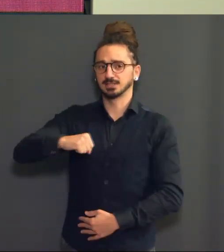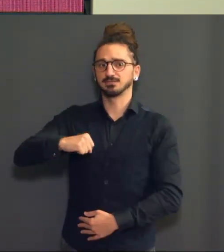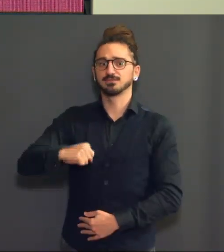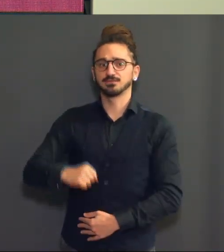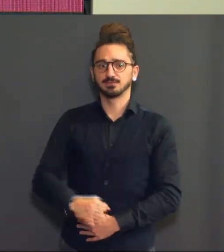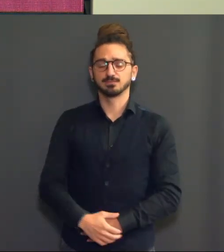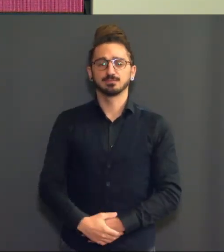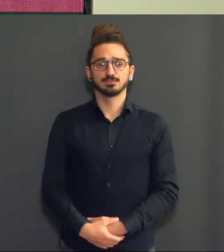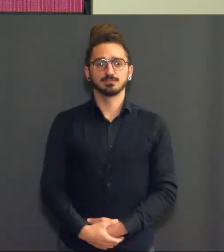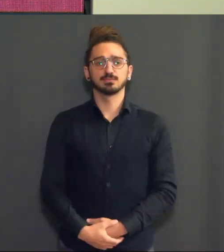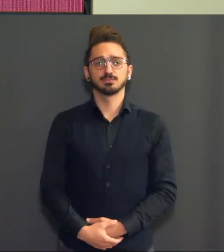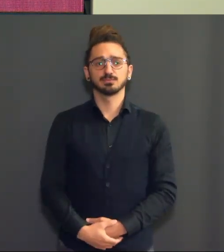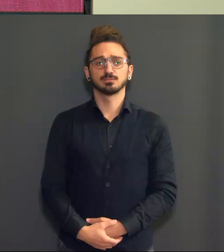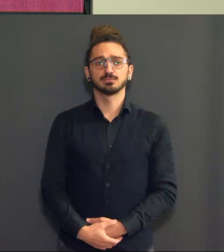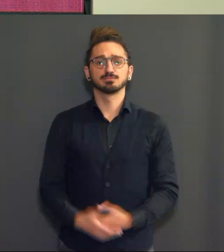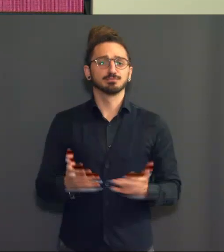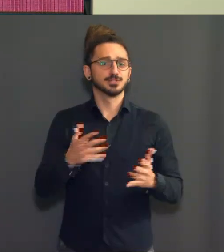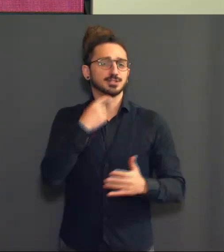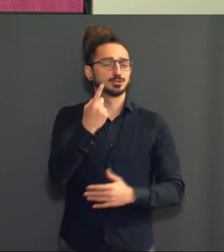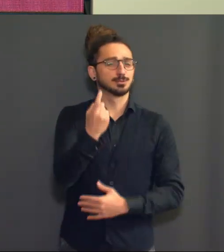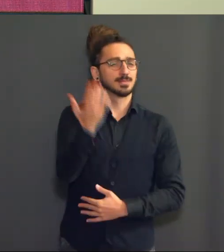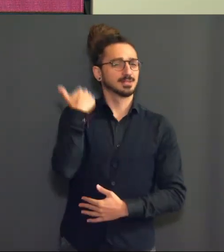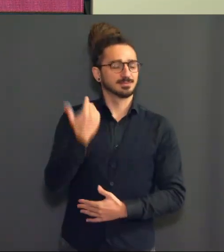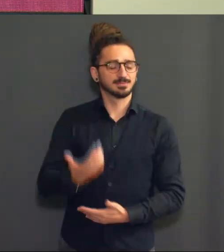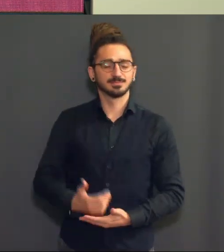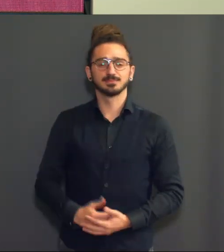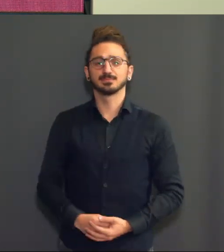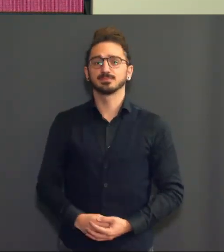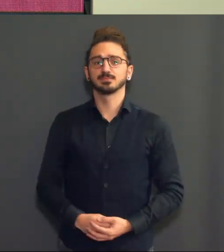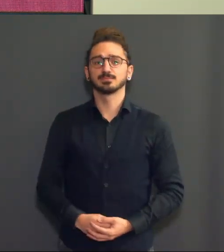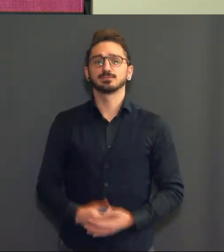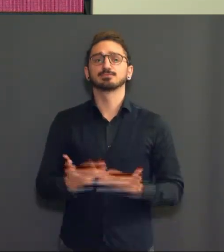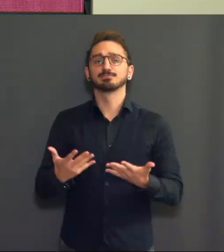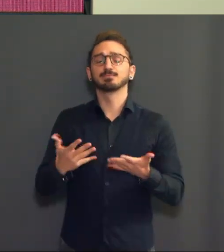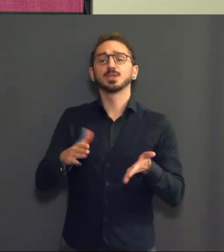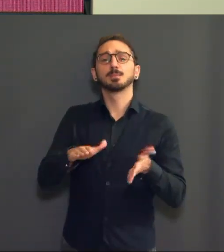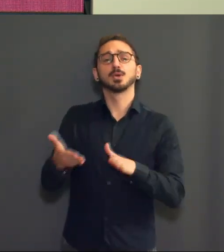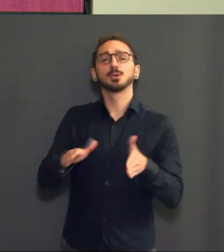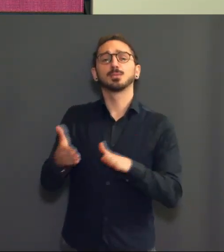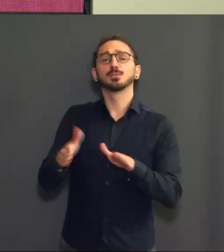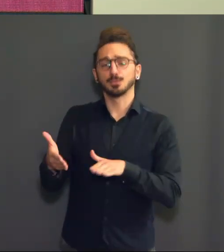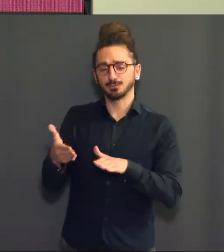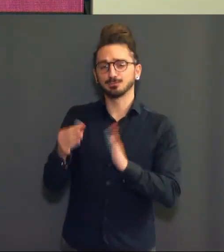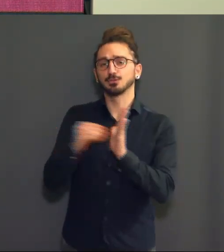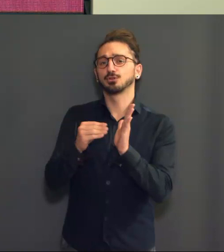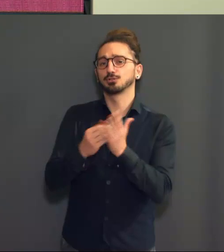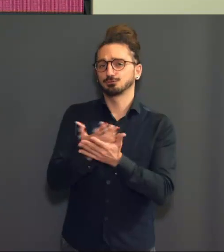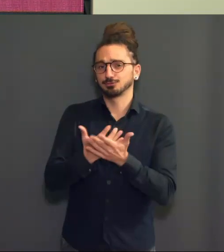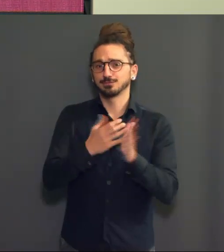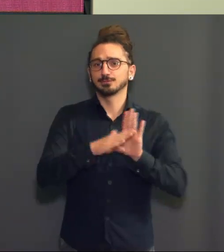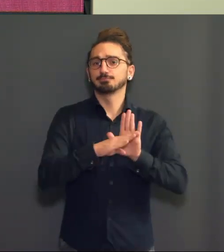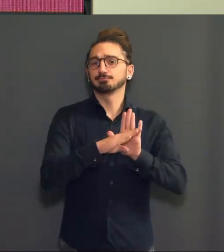nous nous attendions aussi, malheureusement, le nombre de décès continue à augmenter, un peu en reflet